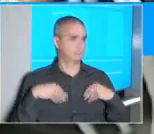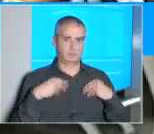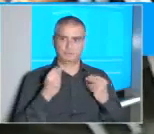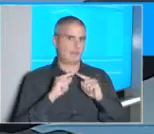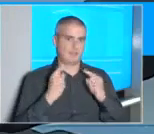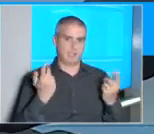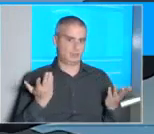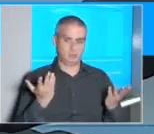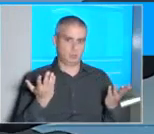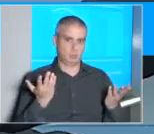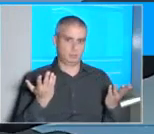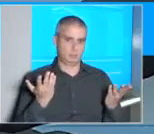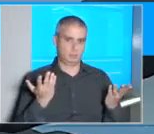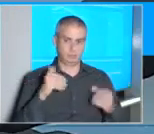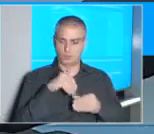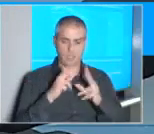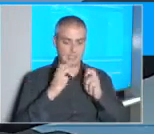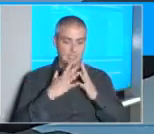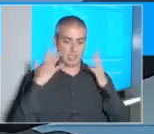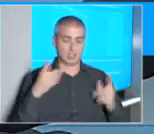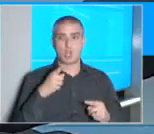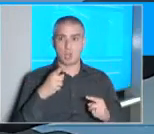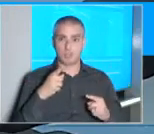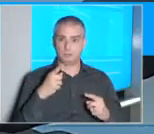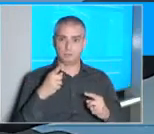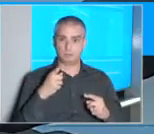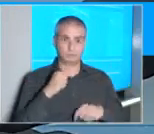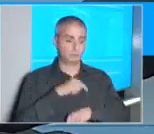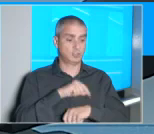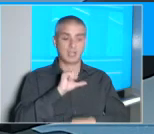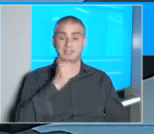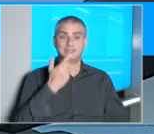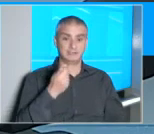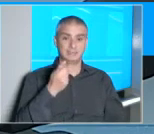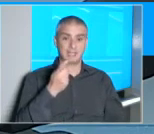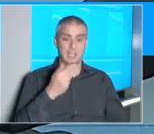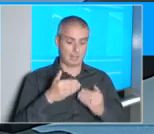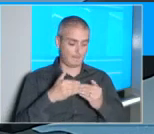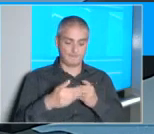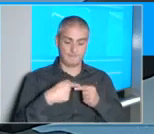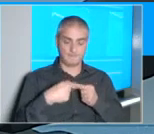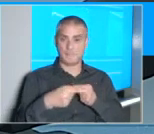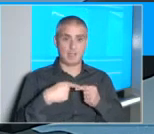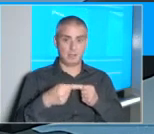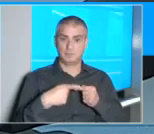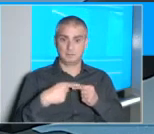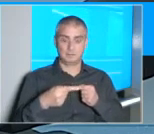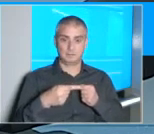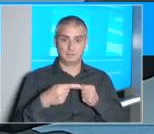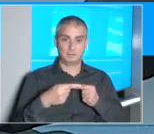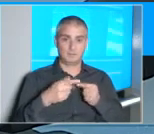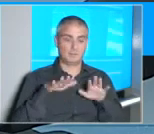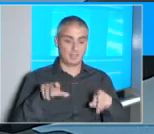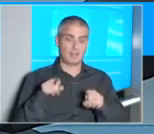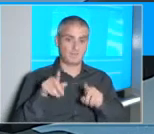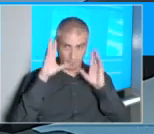דבר הזוי, שבתוך עיר גדולה, שבשעות השיא, המרחק אליה